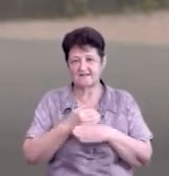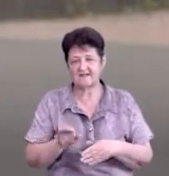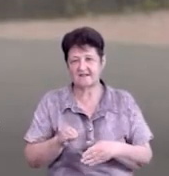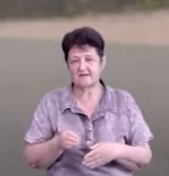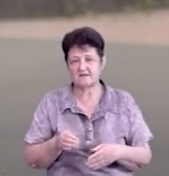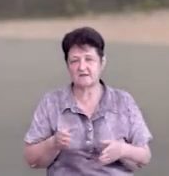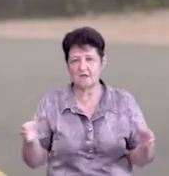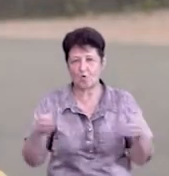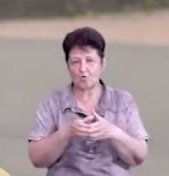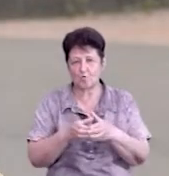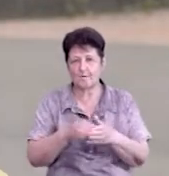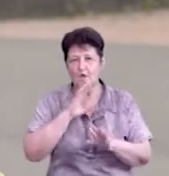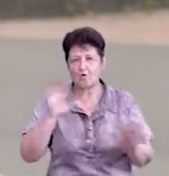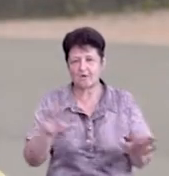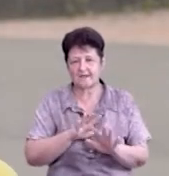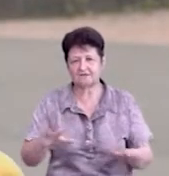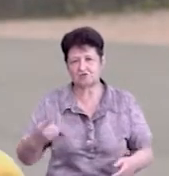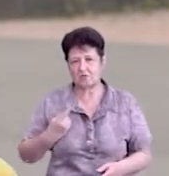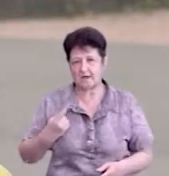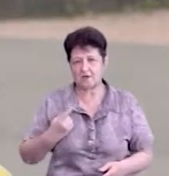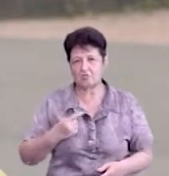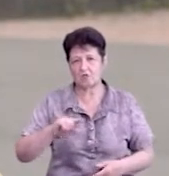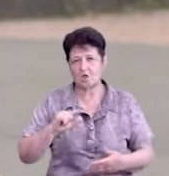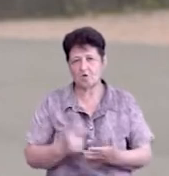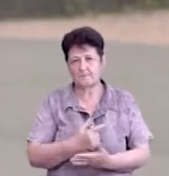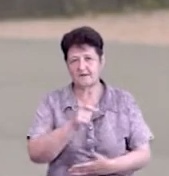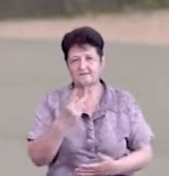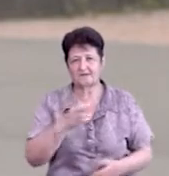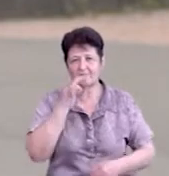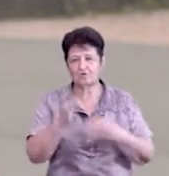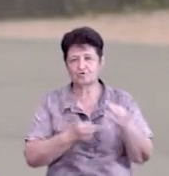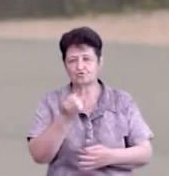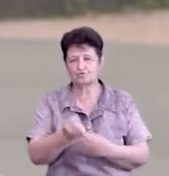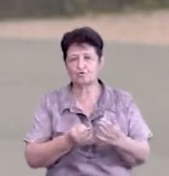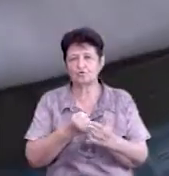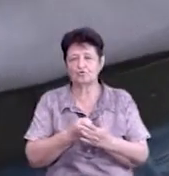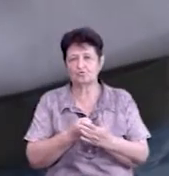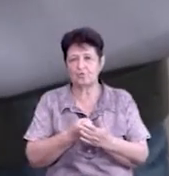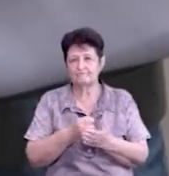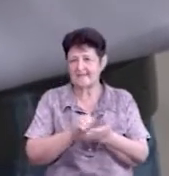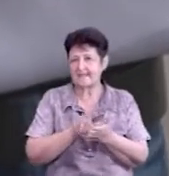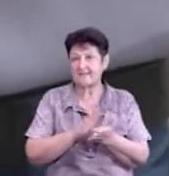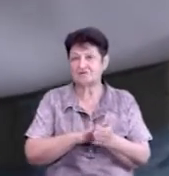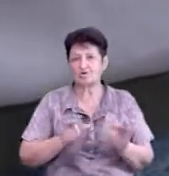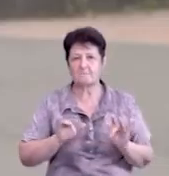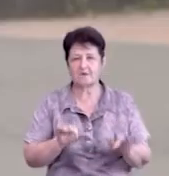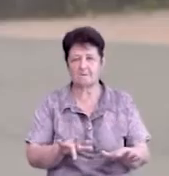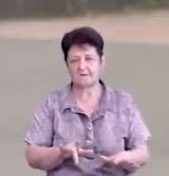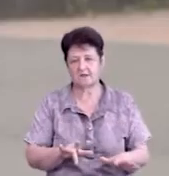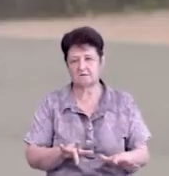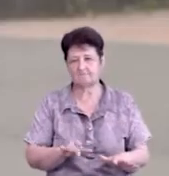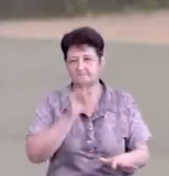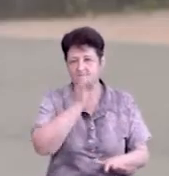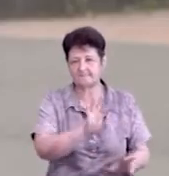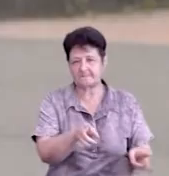групи, оркестра, почетного караула. Ну, опять-таки, за двоє суток до намеченого мероприятия дали відбій